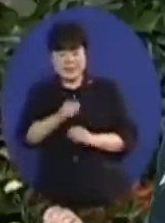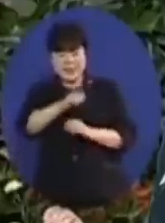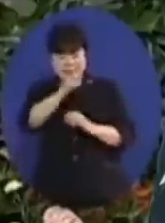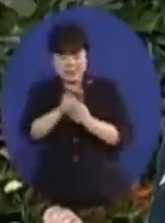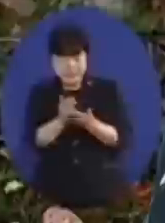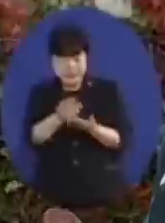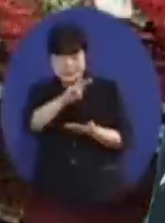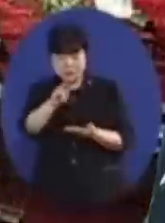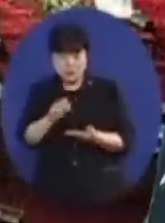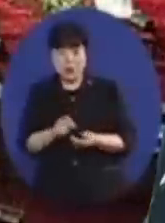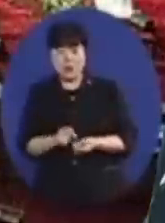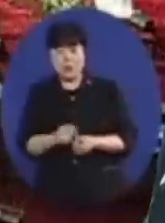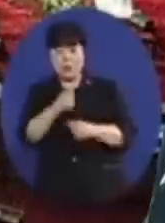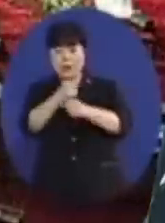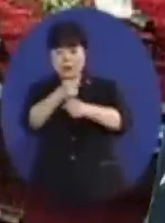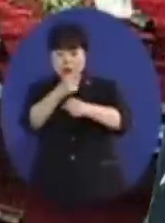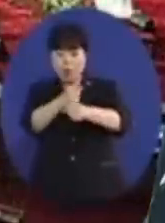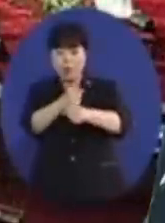만들었습니다